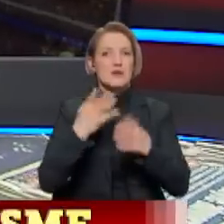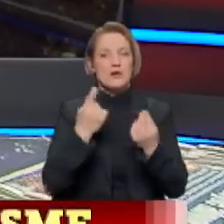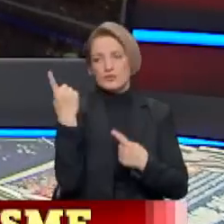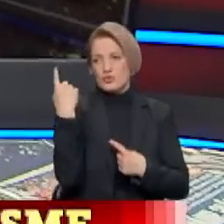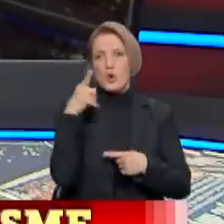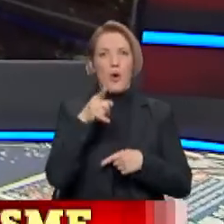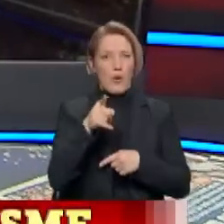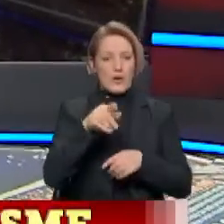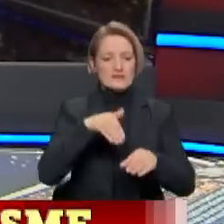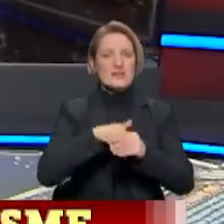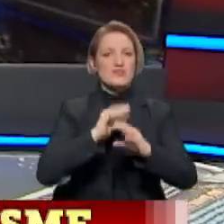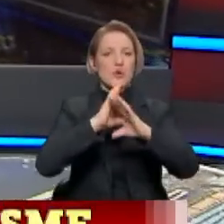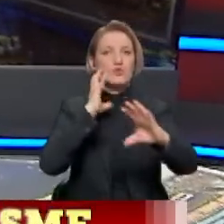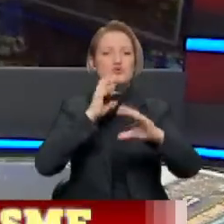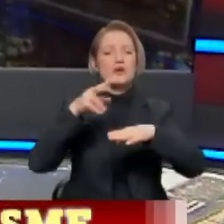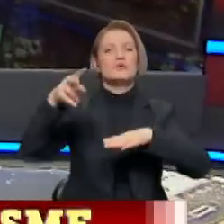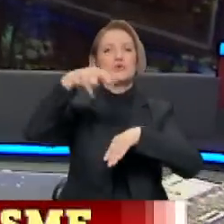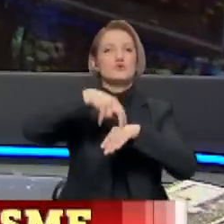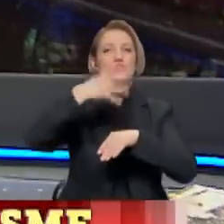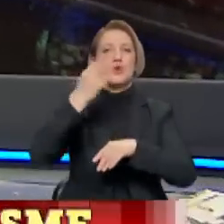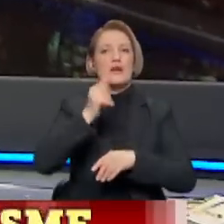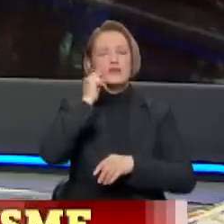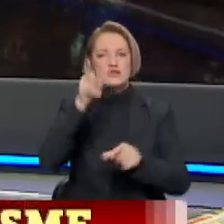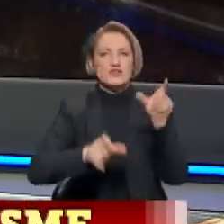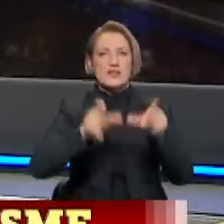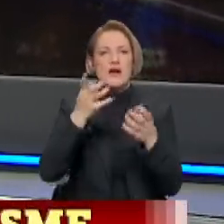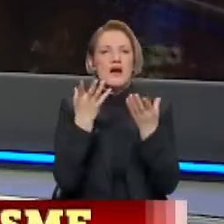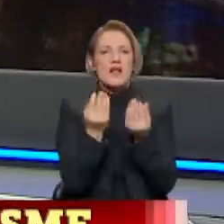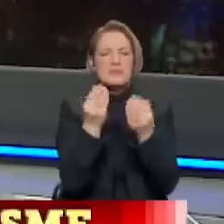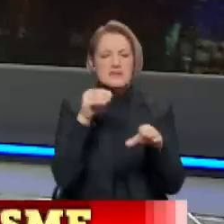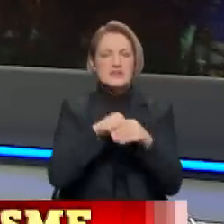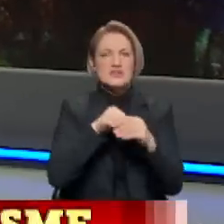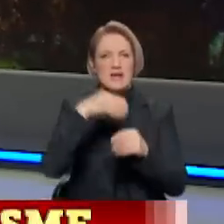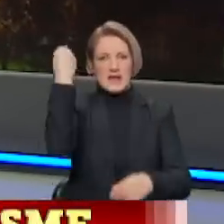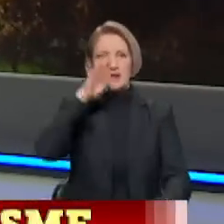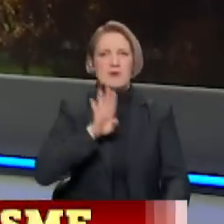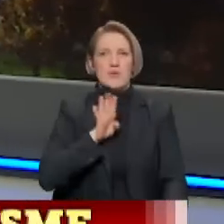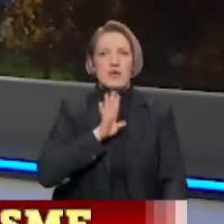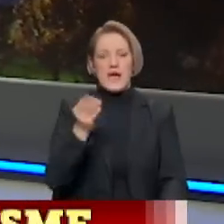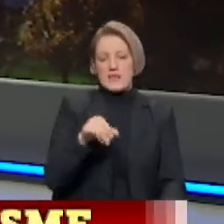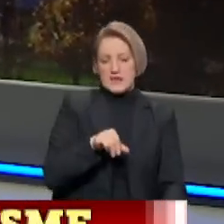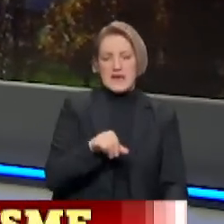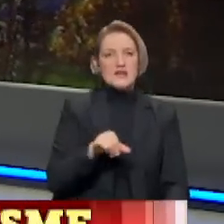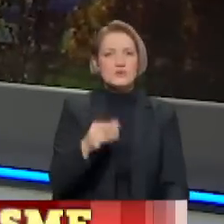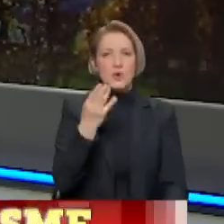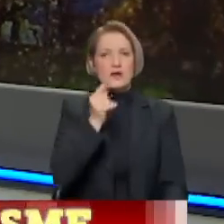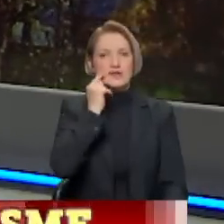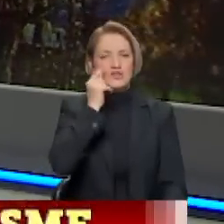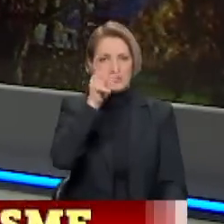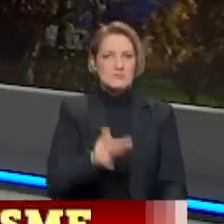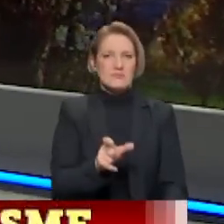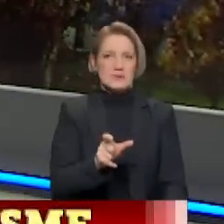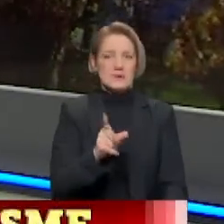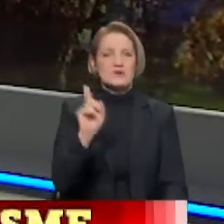Dün o seçim otobüsünün üzerinde olan kişilerden, kalabalığın içinde Ekrem İmamoğlu'nun en yakınında olan kişilerden